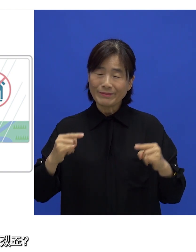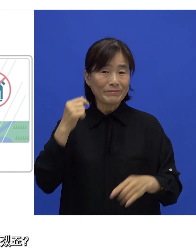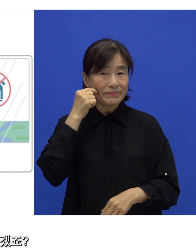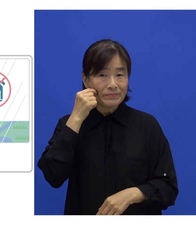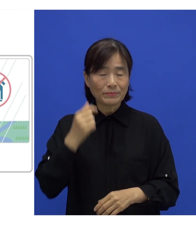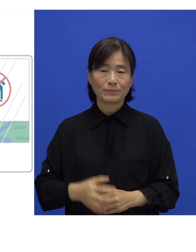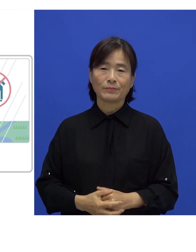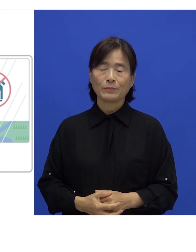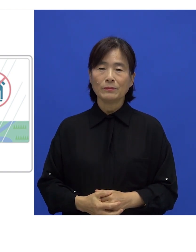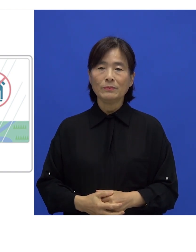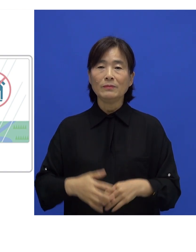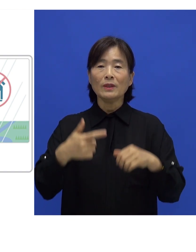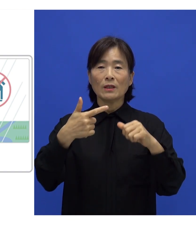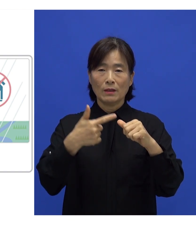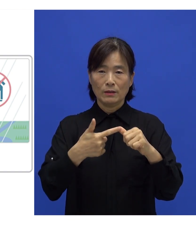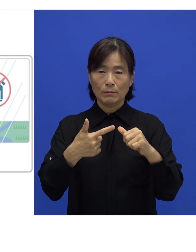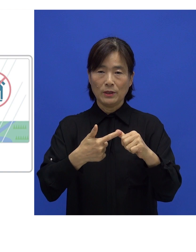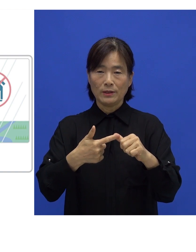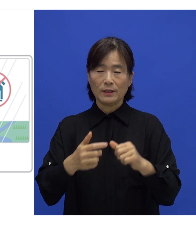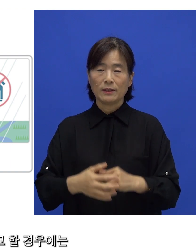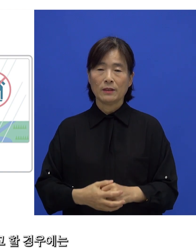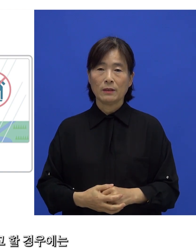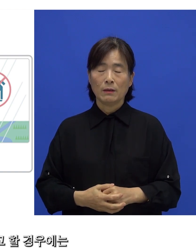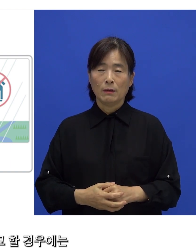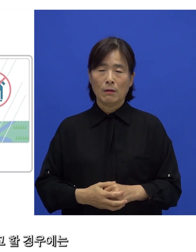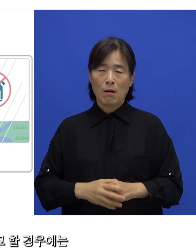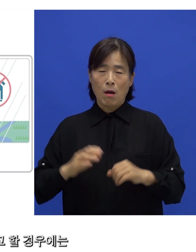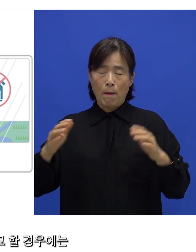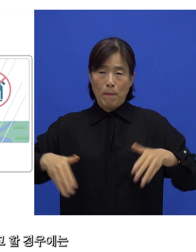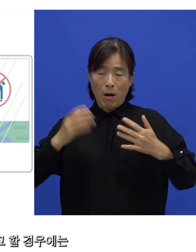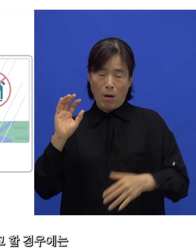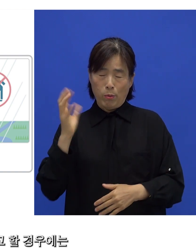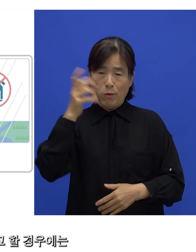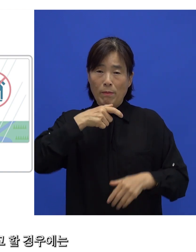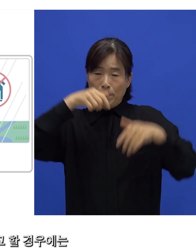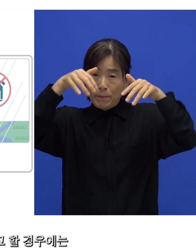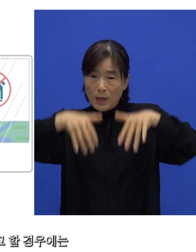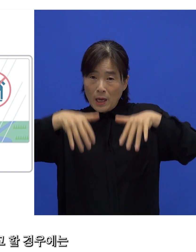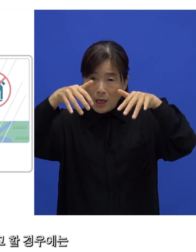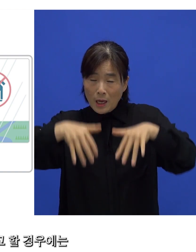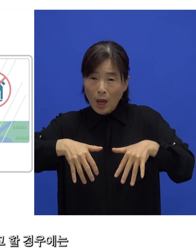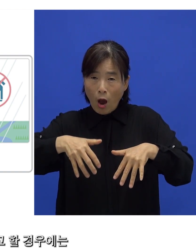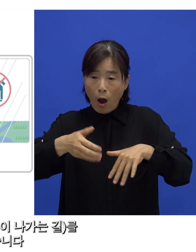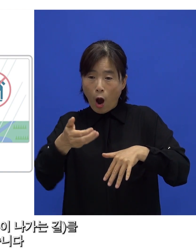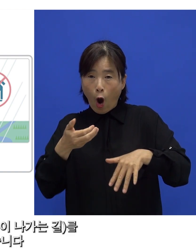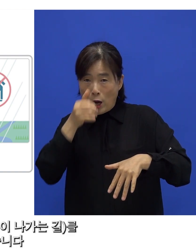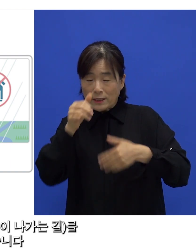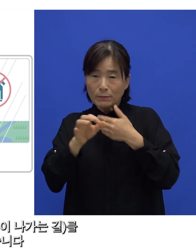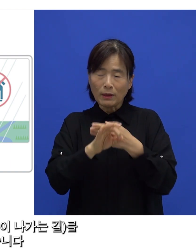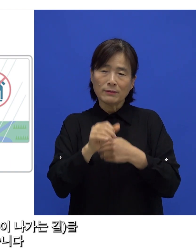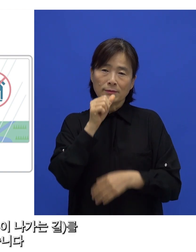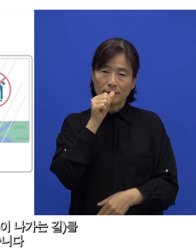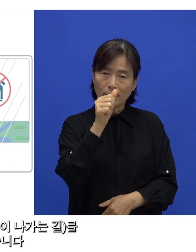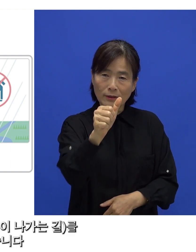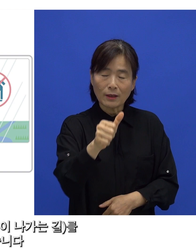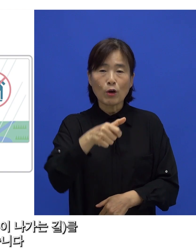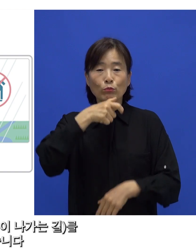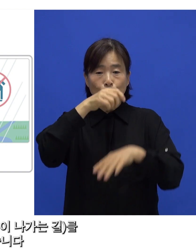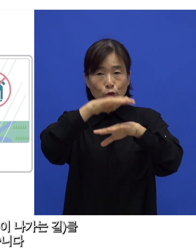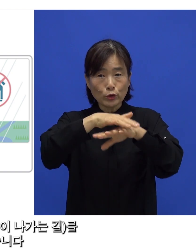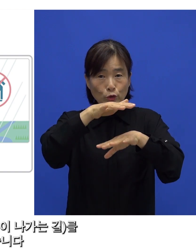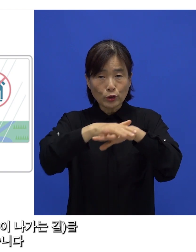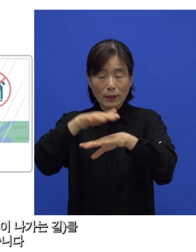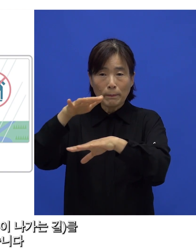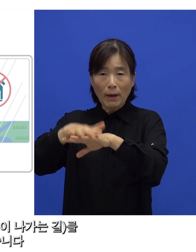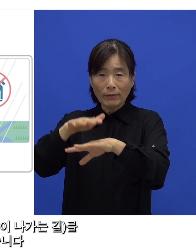되겠죠? 여섯 번째, 태풍이나 비가 많이 온다고 할 경우에는 절대로 논이나